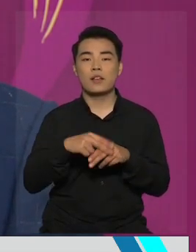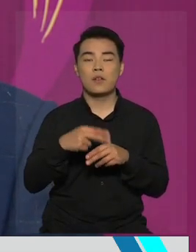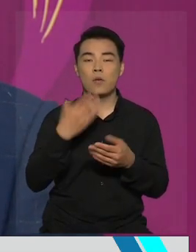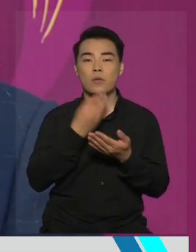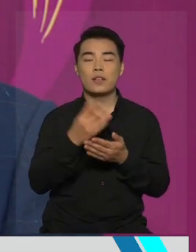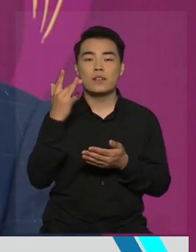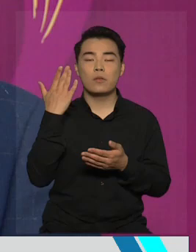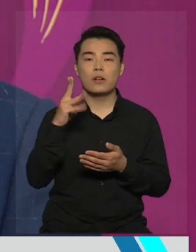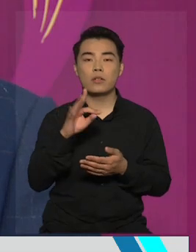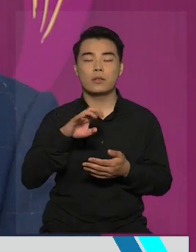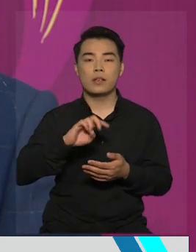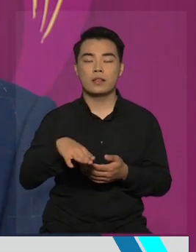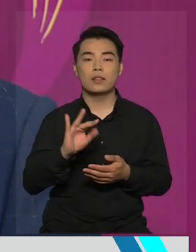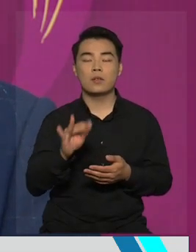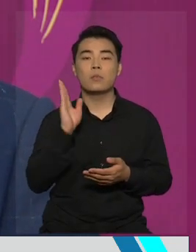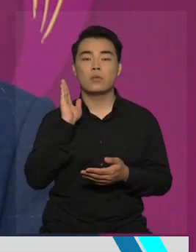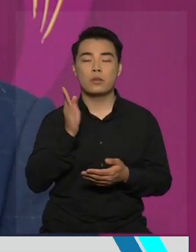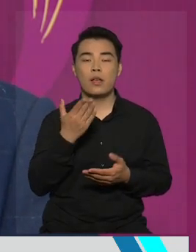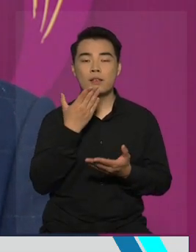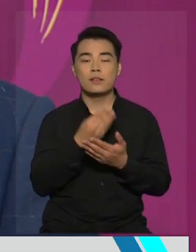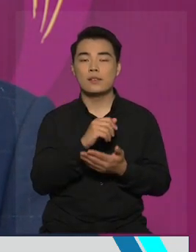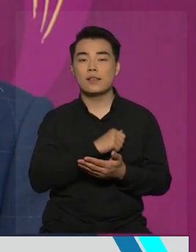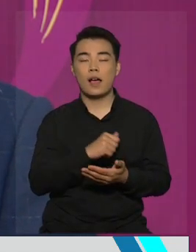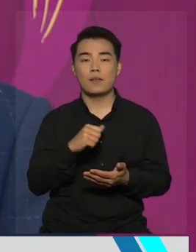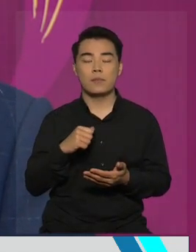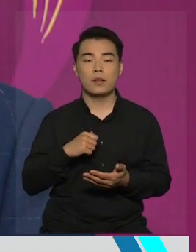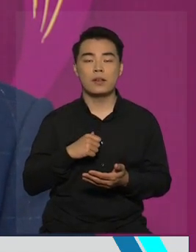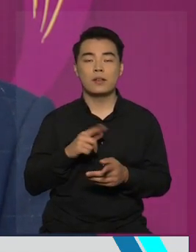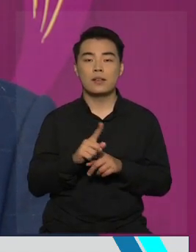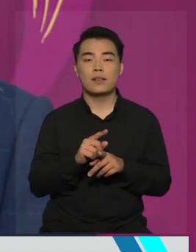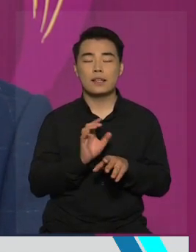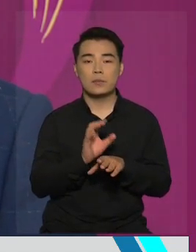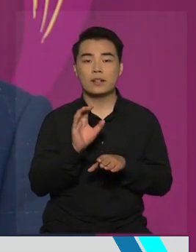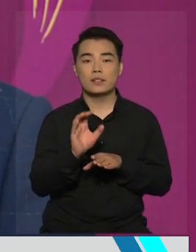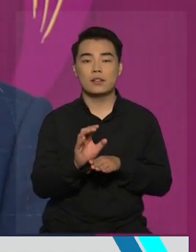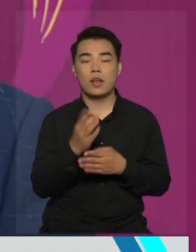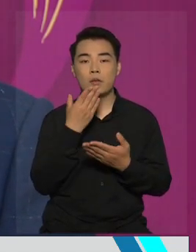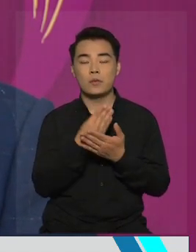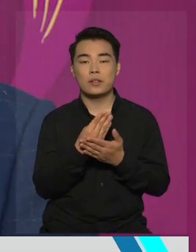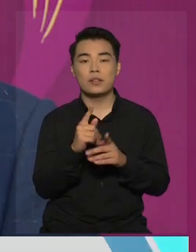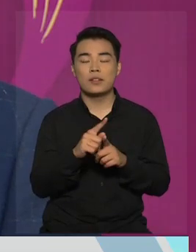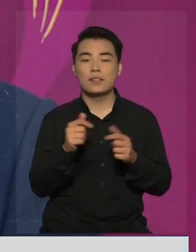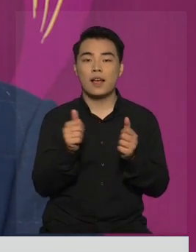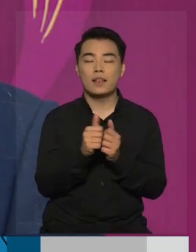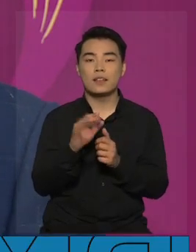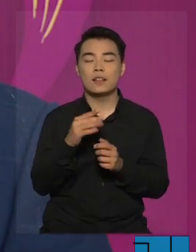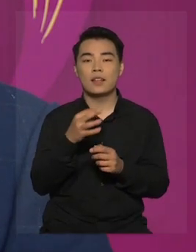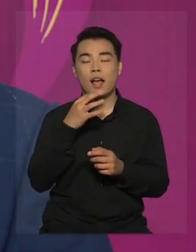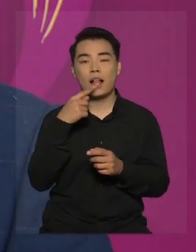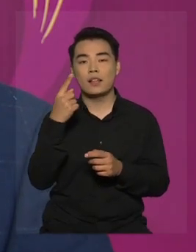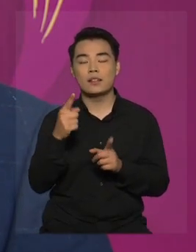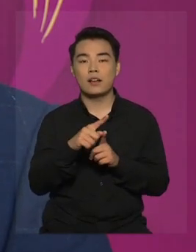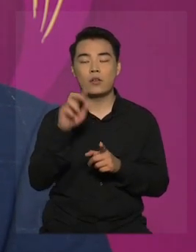иностранного контента. И будем сами экспортировать в наши соседние или дальние